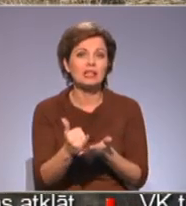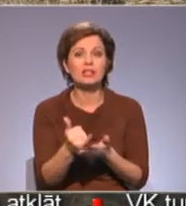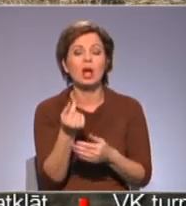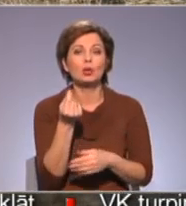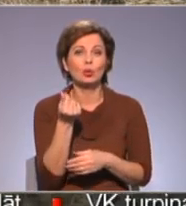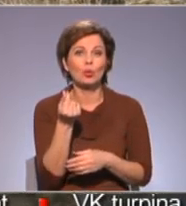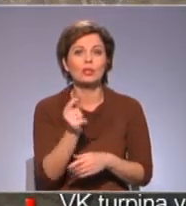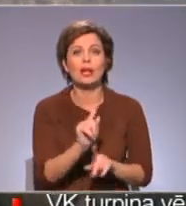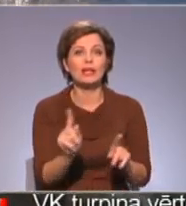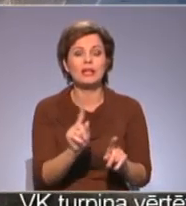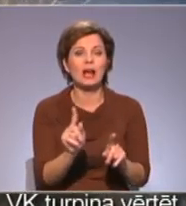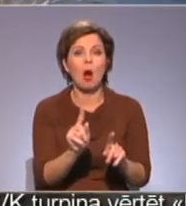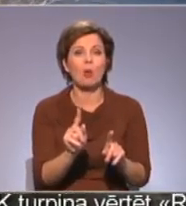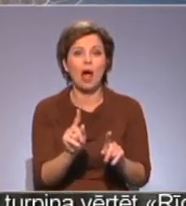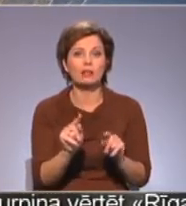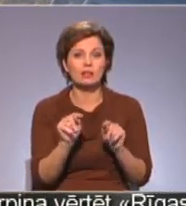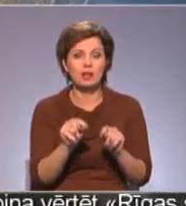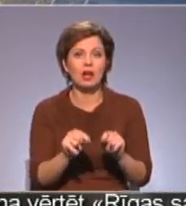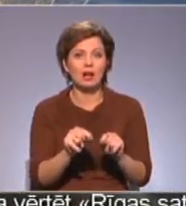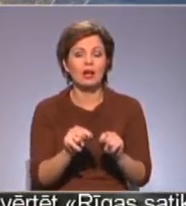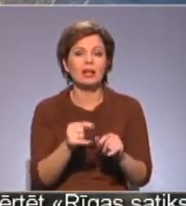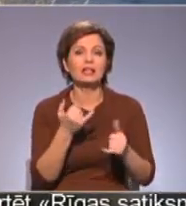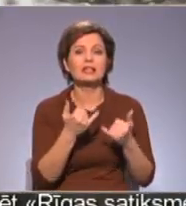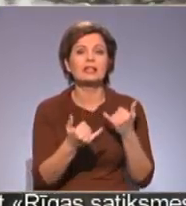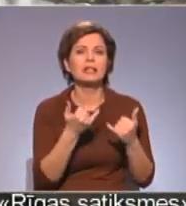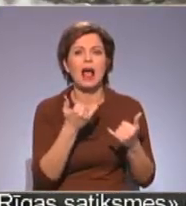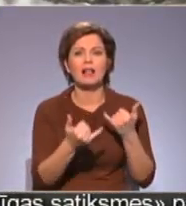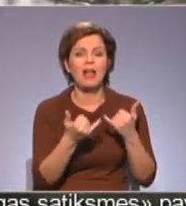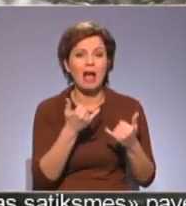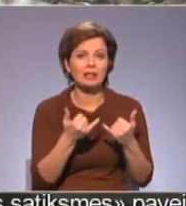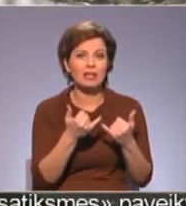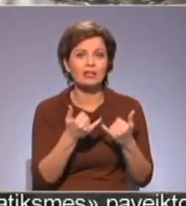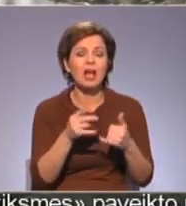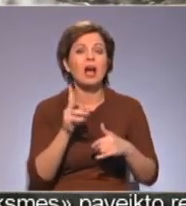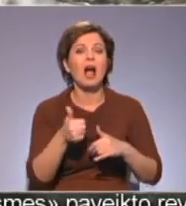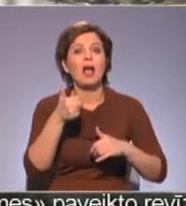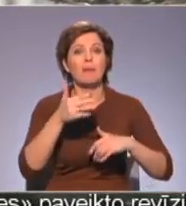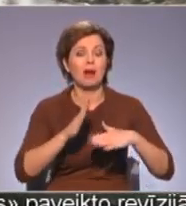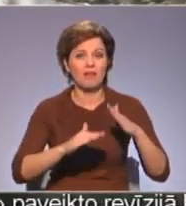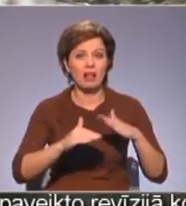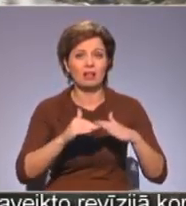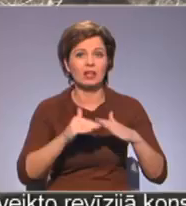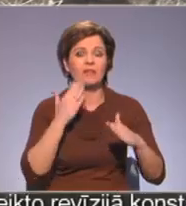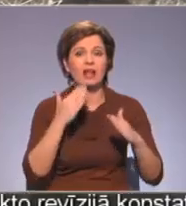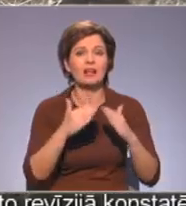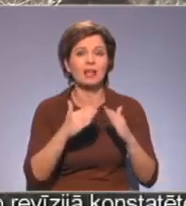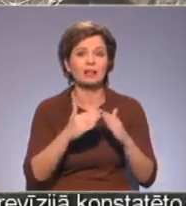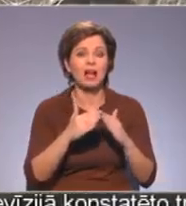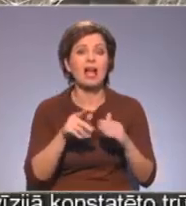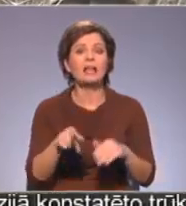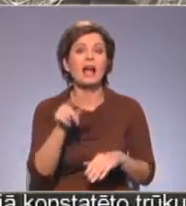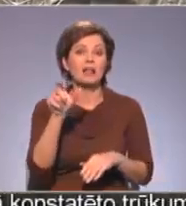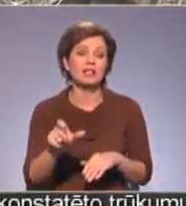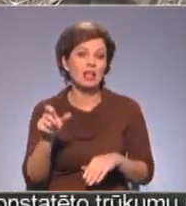drusku ir kaut kas tās drusku dzeltenīgs. Kā novērtējot kvalitāti, ir laba Rēzeknes upe? Tāda. Nu, ja